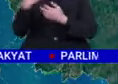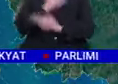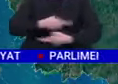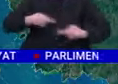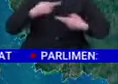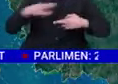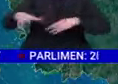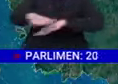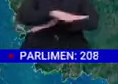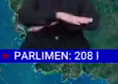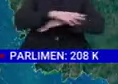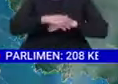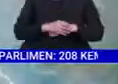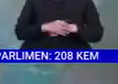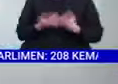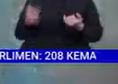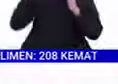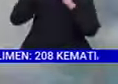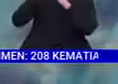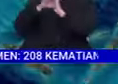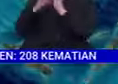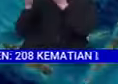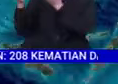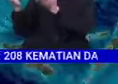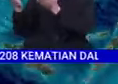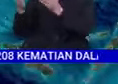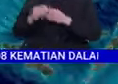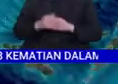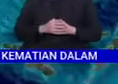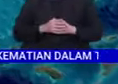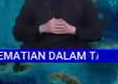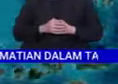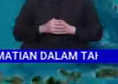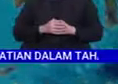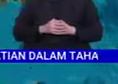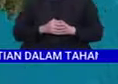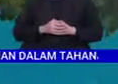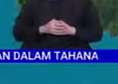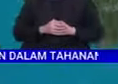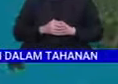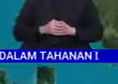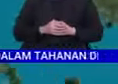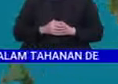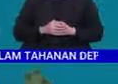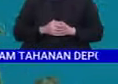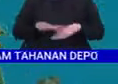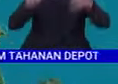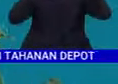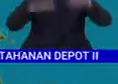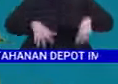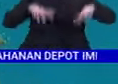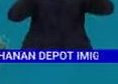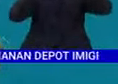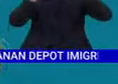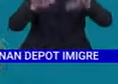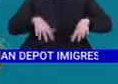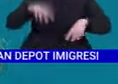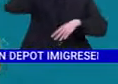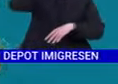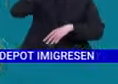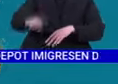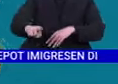rekreasi laut Baiklah merujuk pada paparan image meradar yang terkini Pulau diperhatikan keadaan hujan lebat beserta